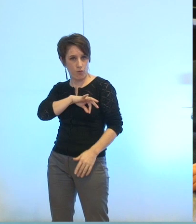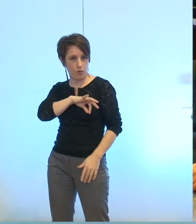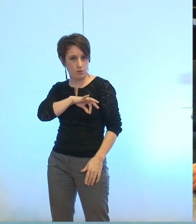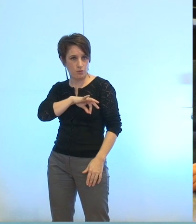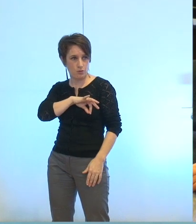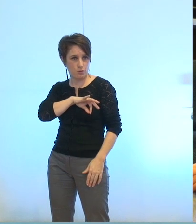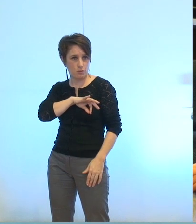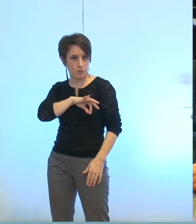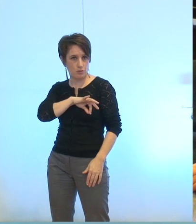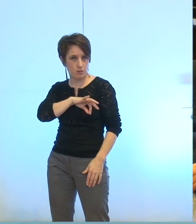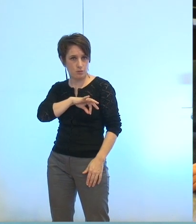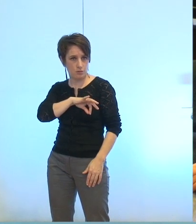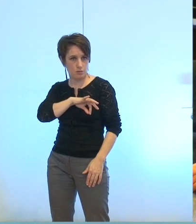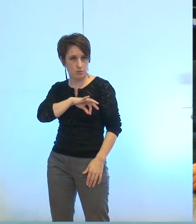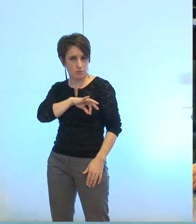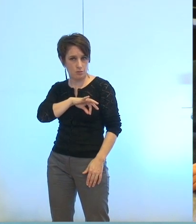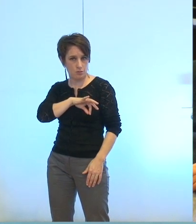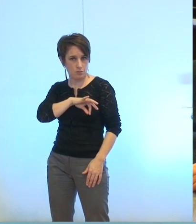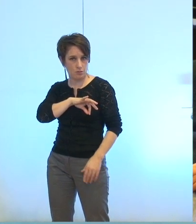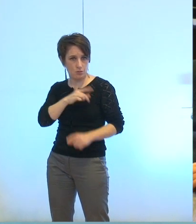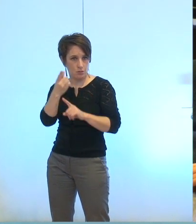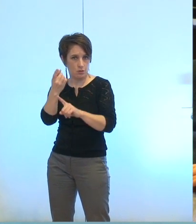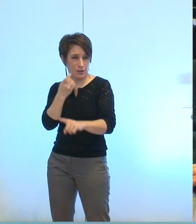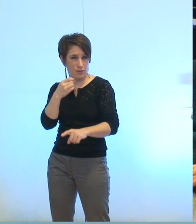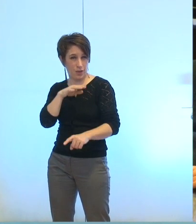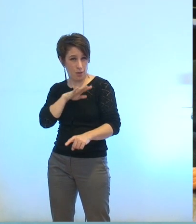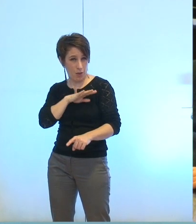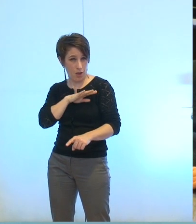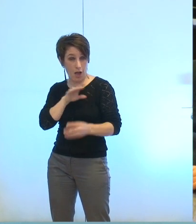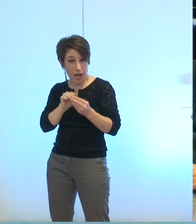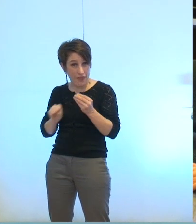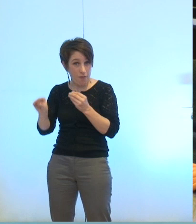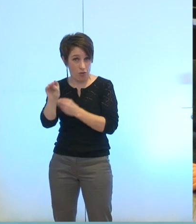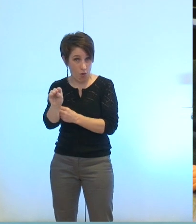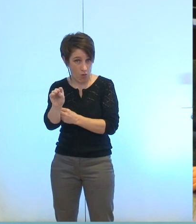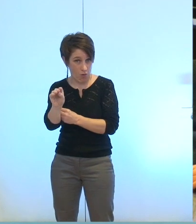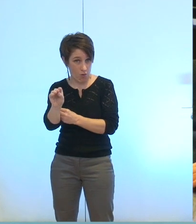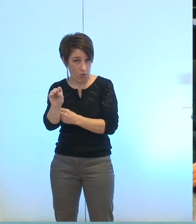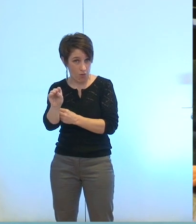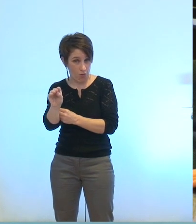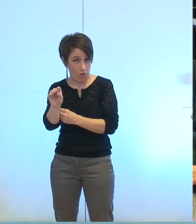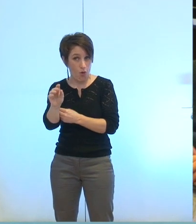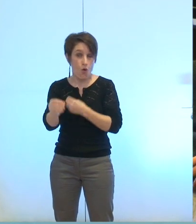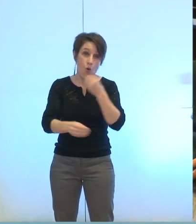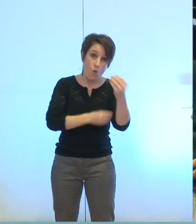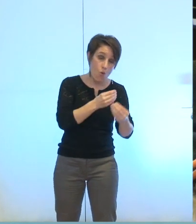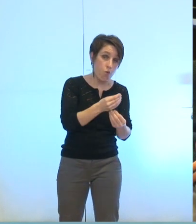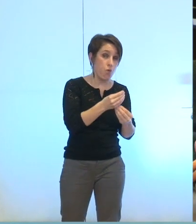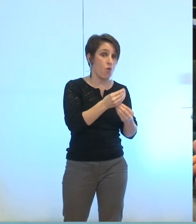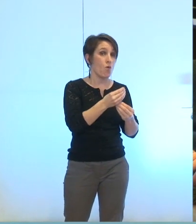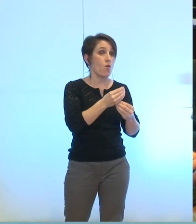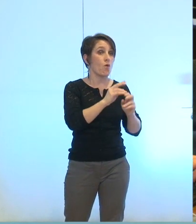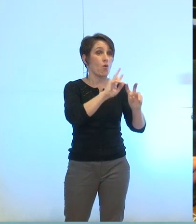redevance qui est le produit d'un avenant avec le